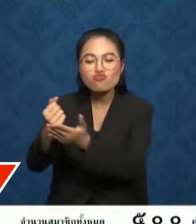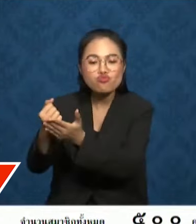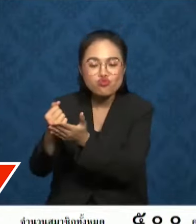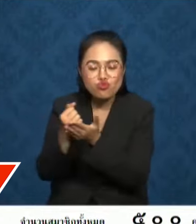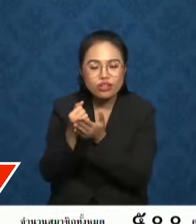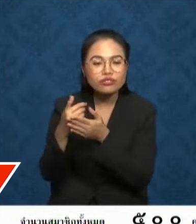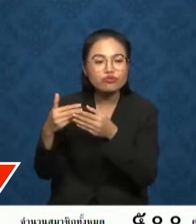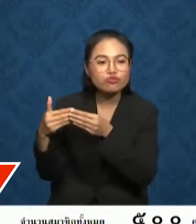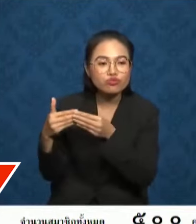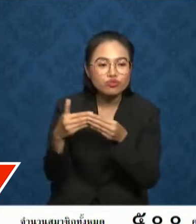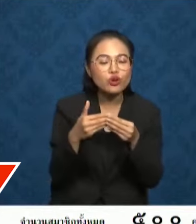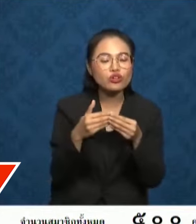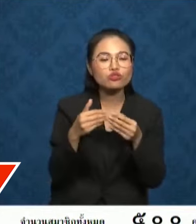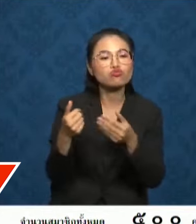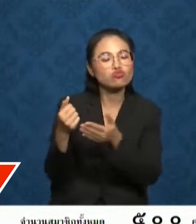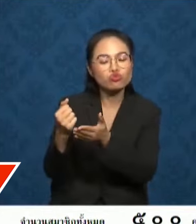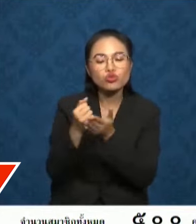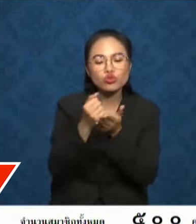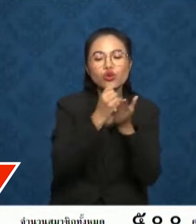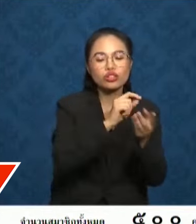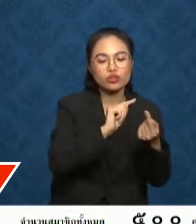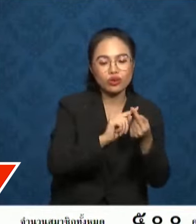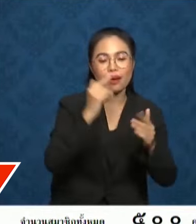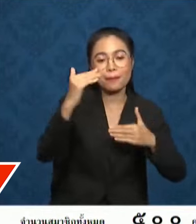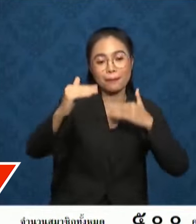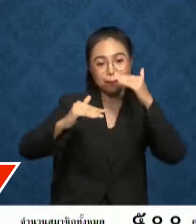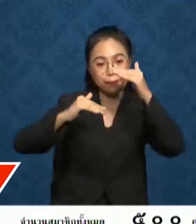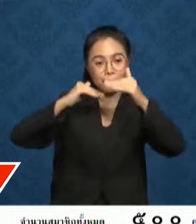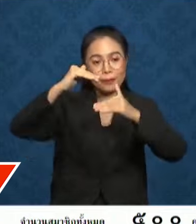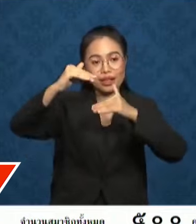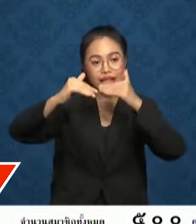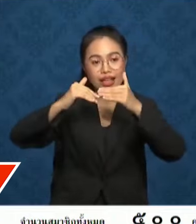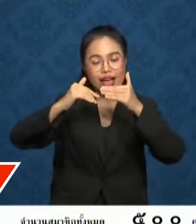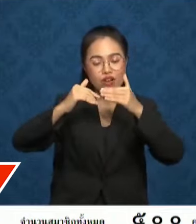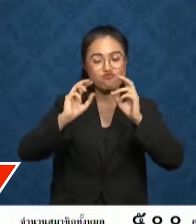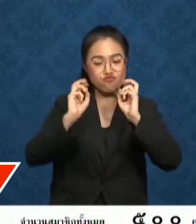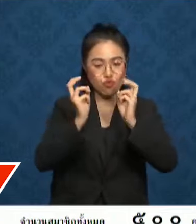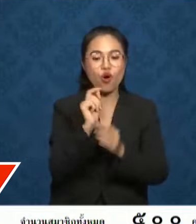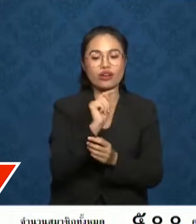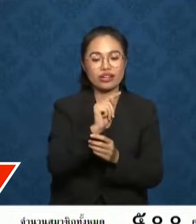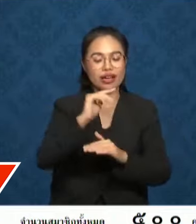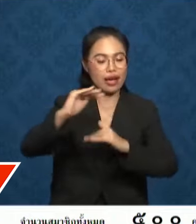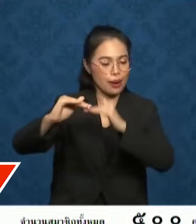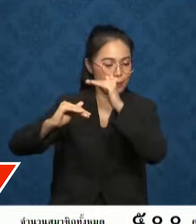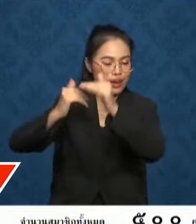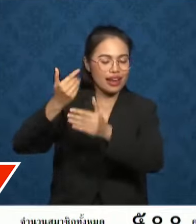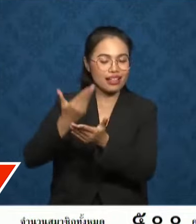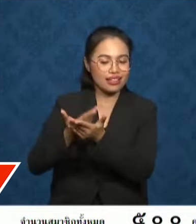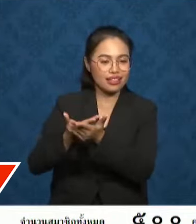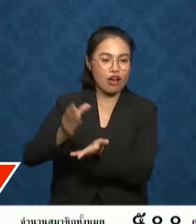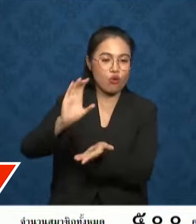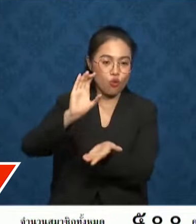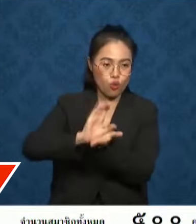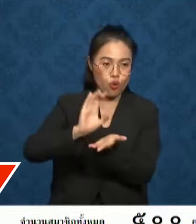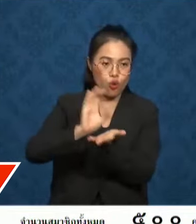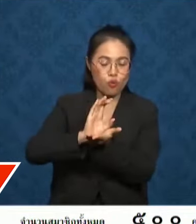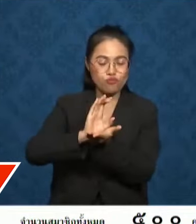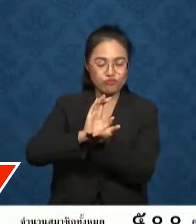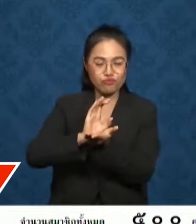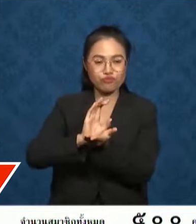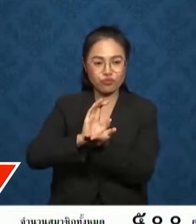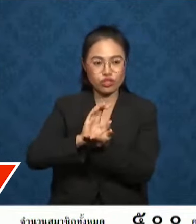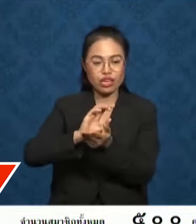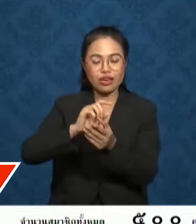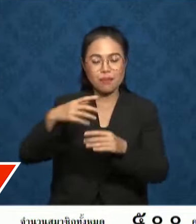ว่ามาร่วมการผลักดนให้วาระนี้ในการประติรูป ระบบกระบว submit. หเป็วาระของเราุกคน